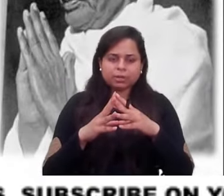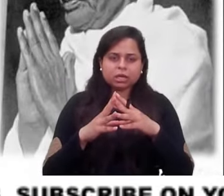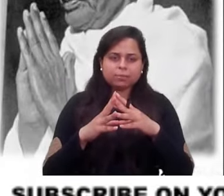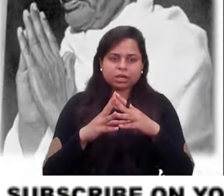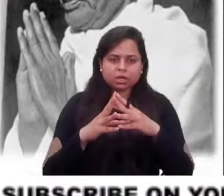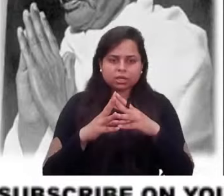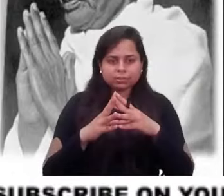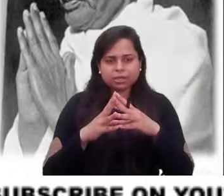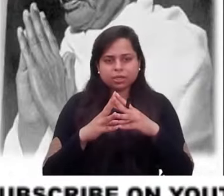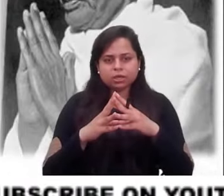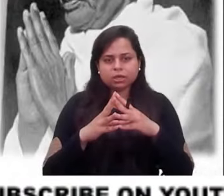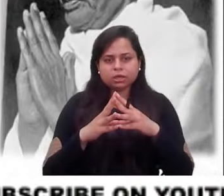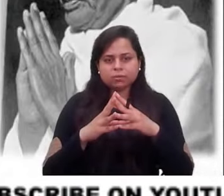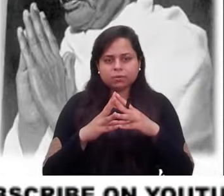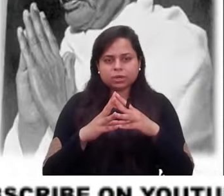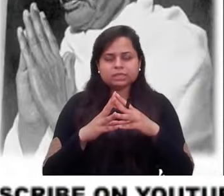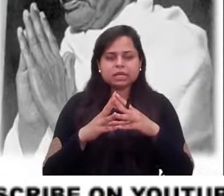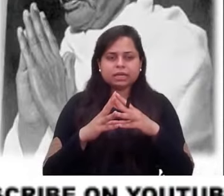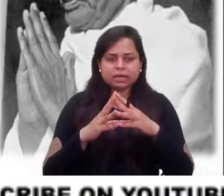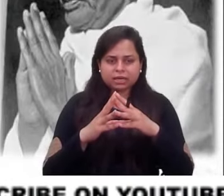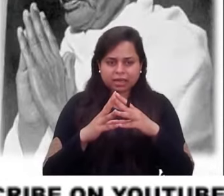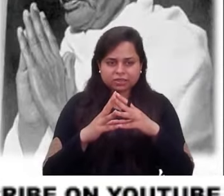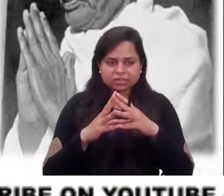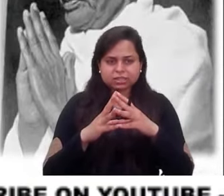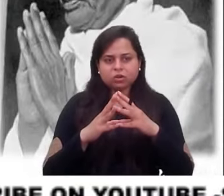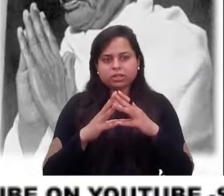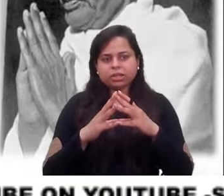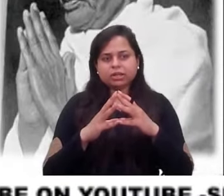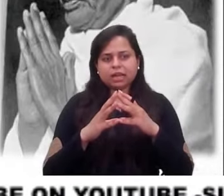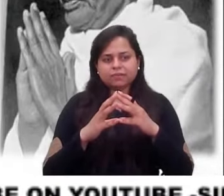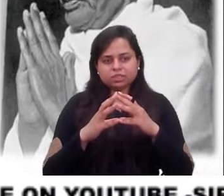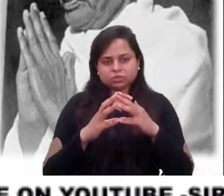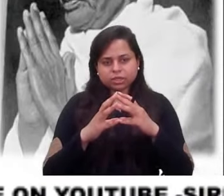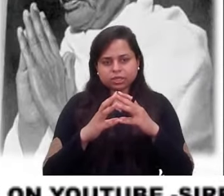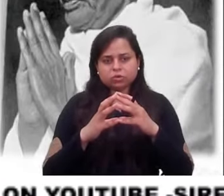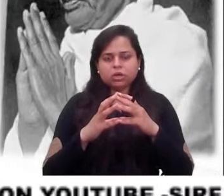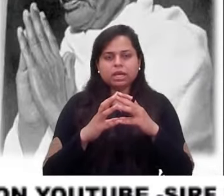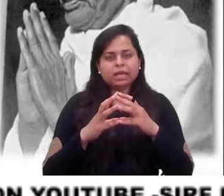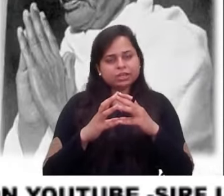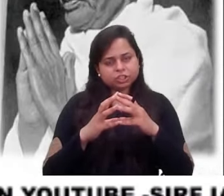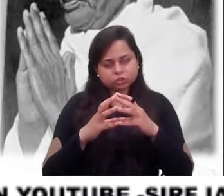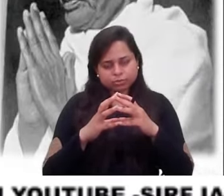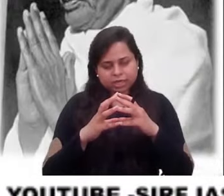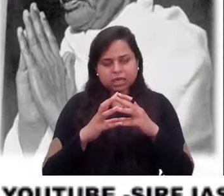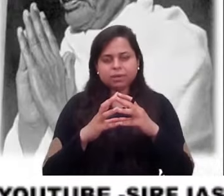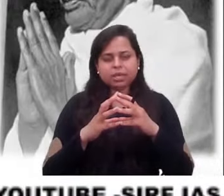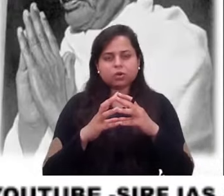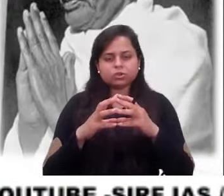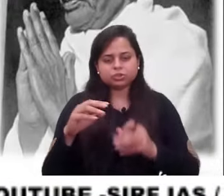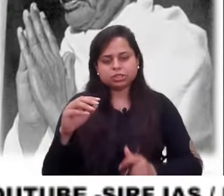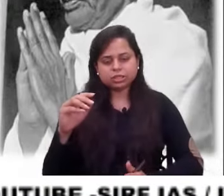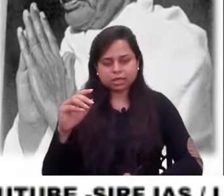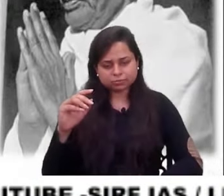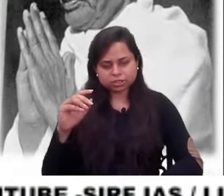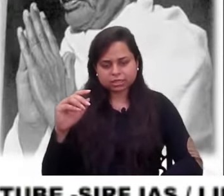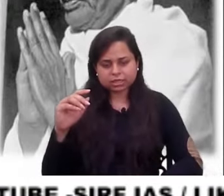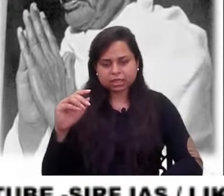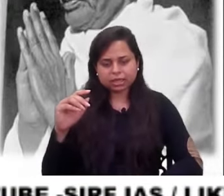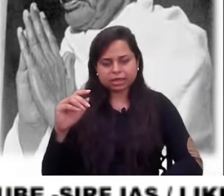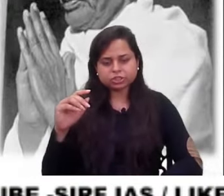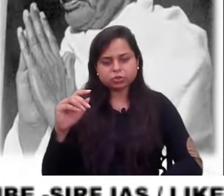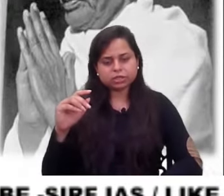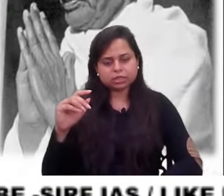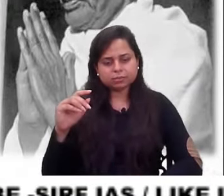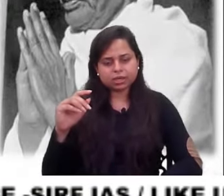यहां पर इंडियन लैंग्वेज लैंग्वेज में आप